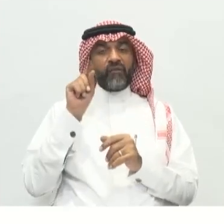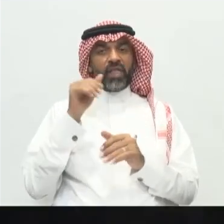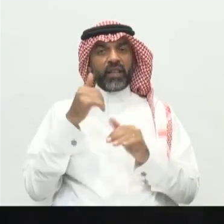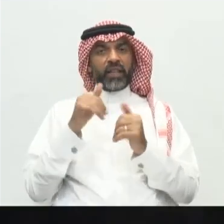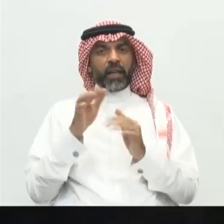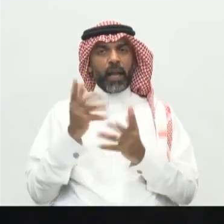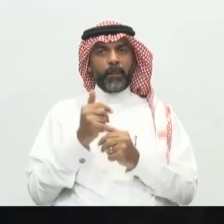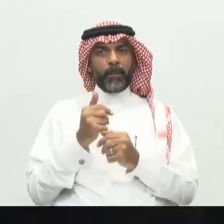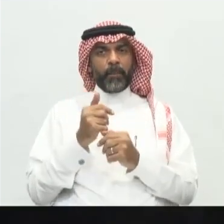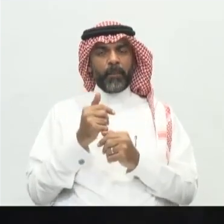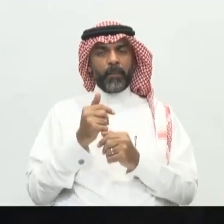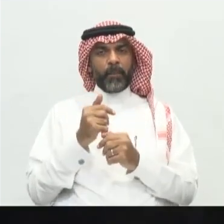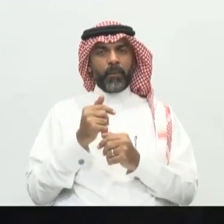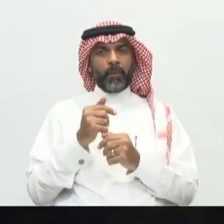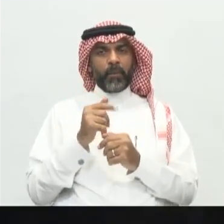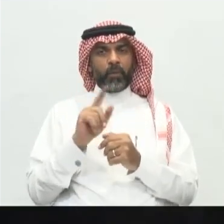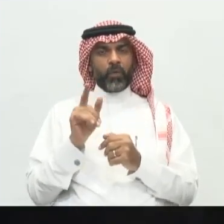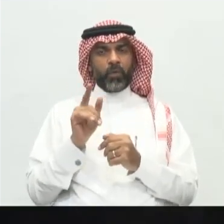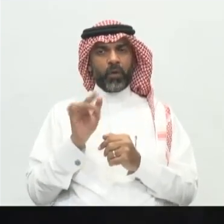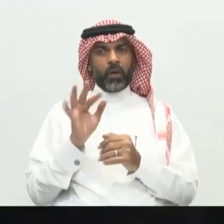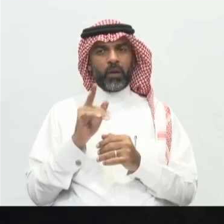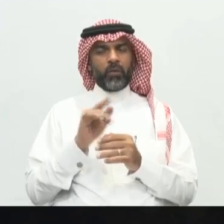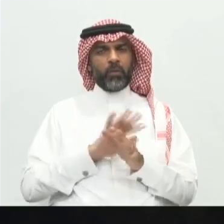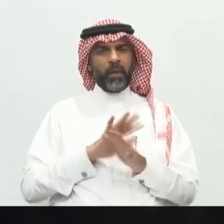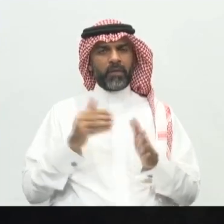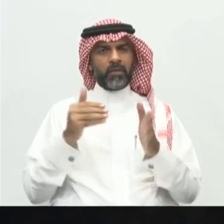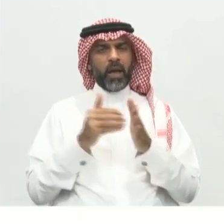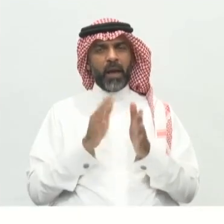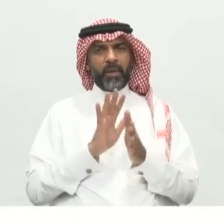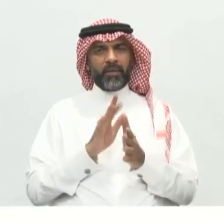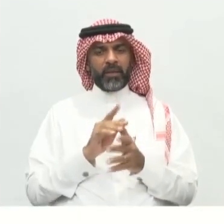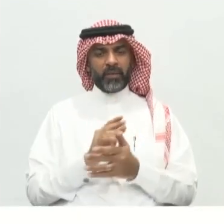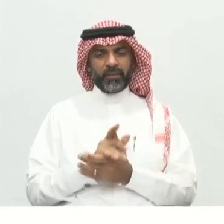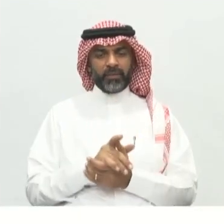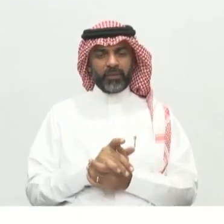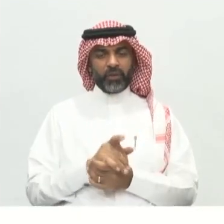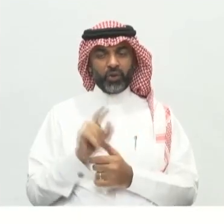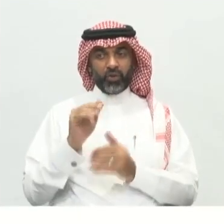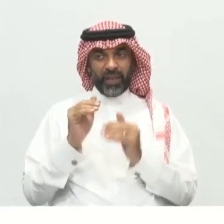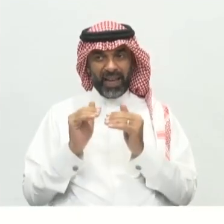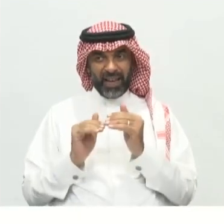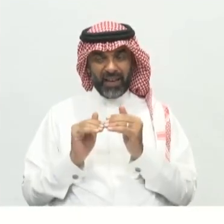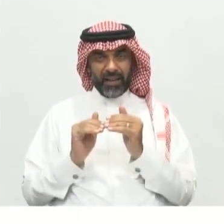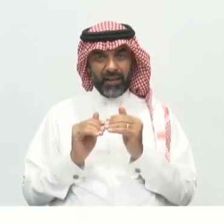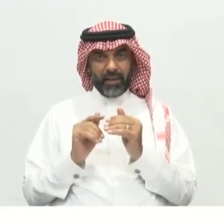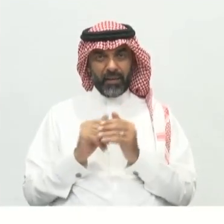سابقا كانت قيمه قصوى قيمه عليه جدا تصل الى ما لا نهايه نتاكد اذا كانت اقل اذا اذا كانت اقل اذا